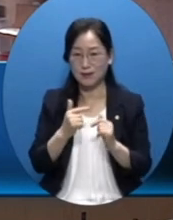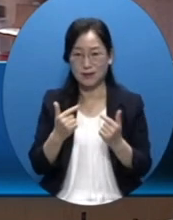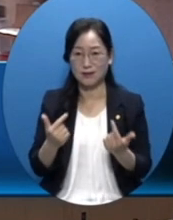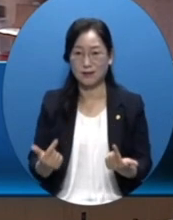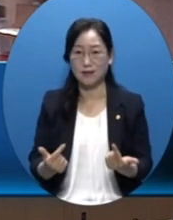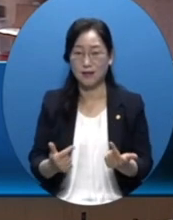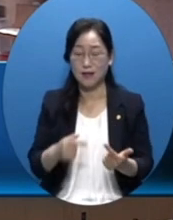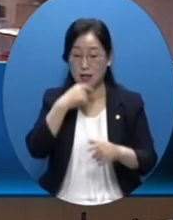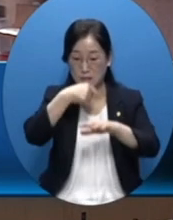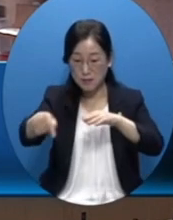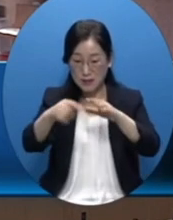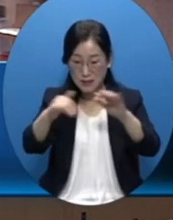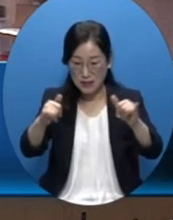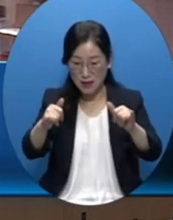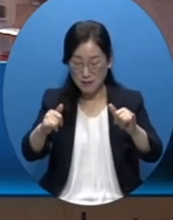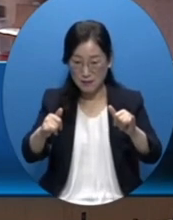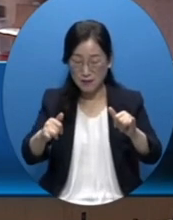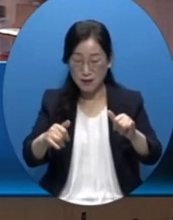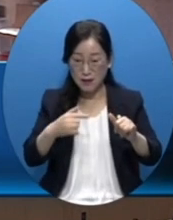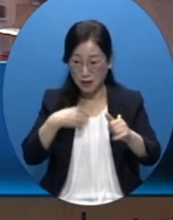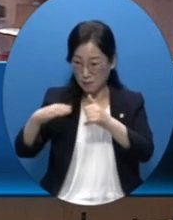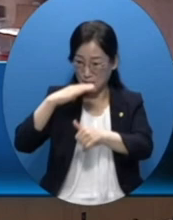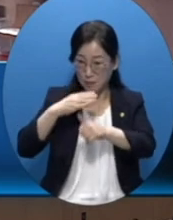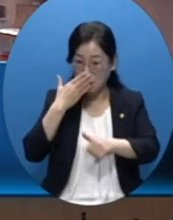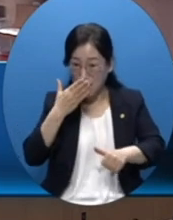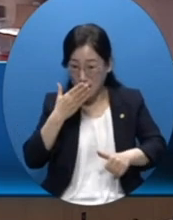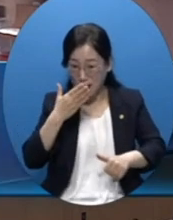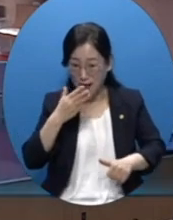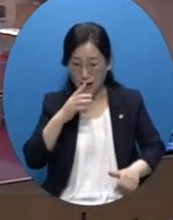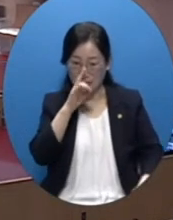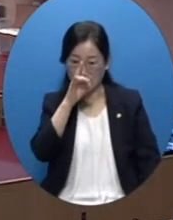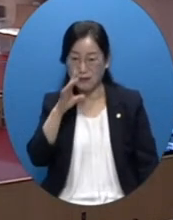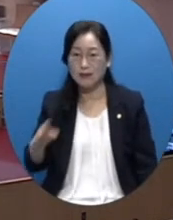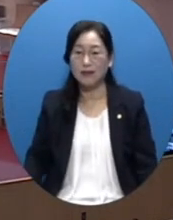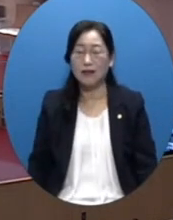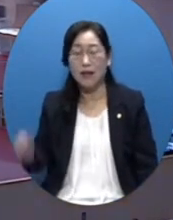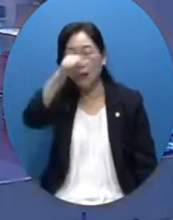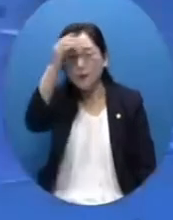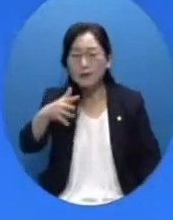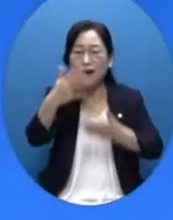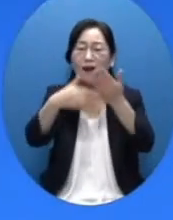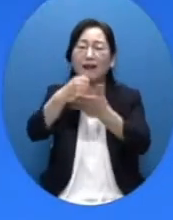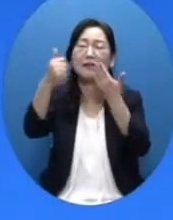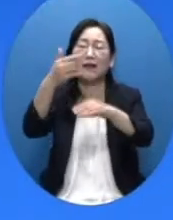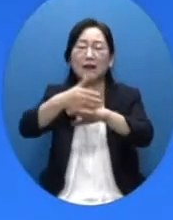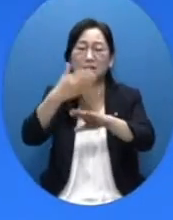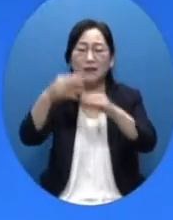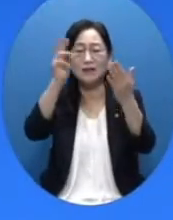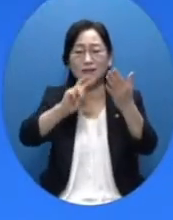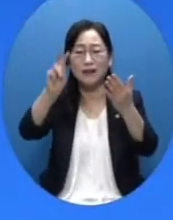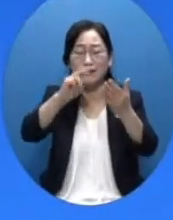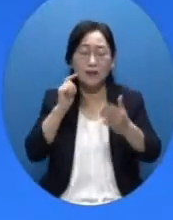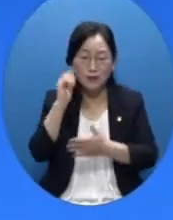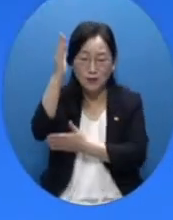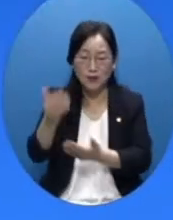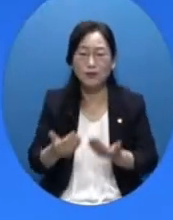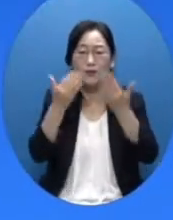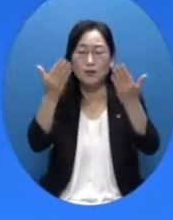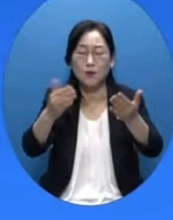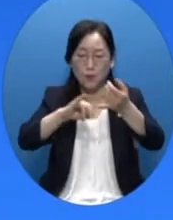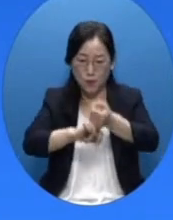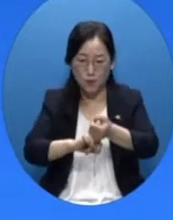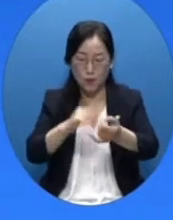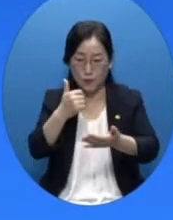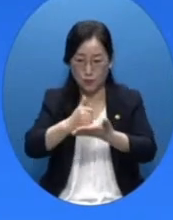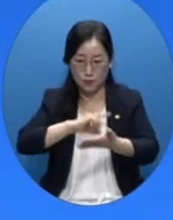효력을 가진 사람이 내게 어찌 하니까 한 평생 하는게 감사와 찬양과 영광을 돌리며 사람처럼 되기를 짐으로